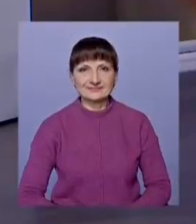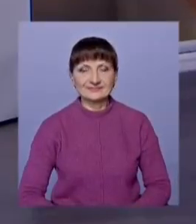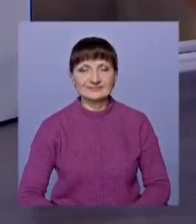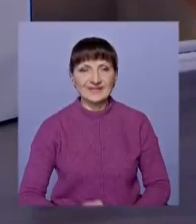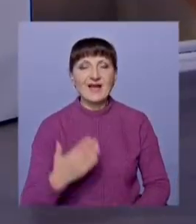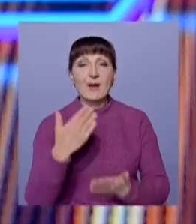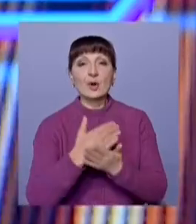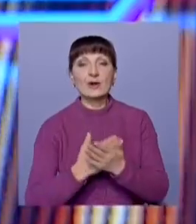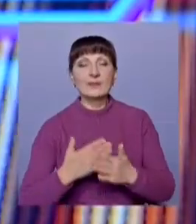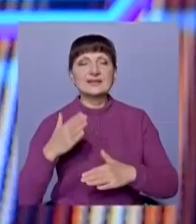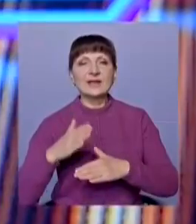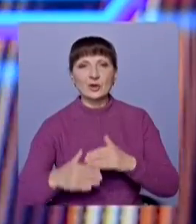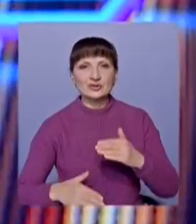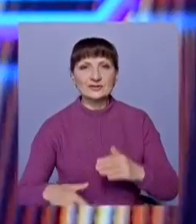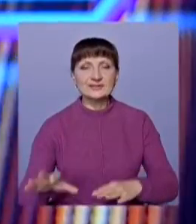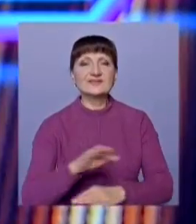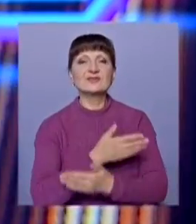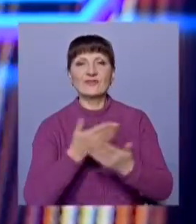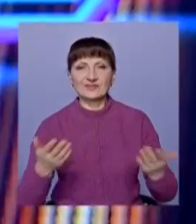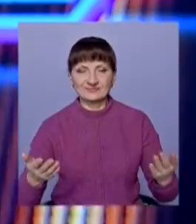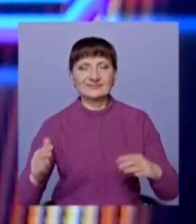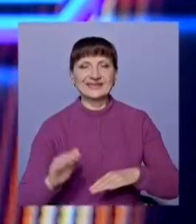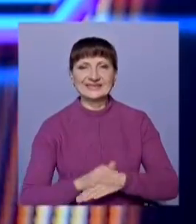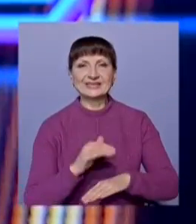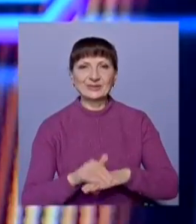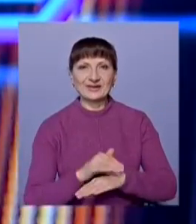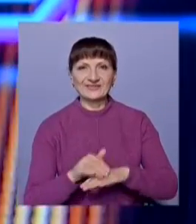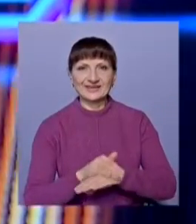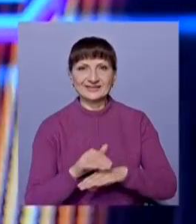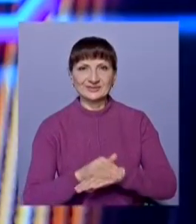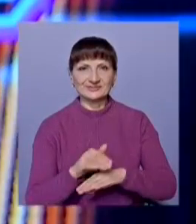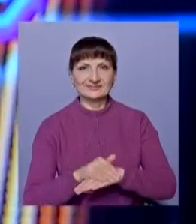разъяснение. Спасибо вам. Это был «Вечерний прайм» и гость программы Лидия Пархомчик,